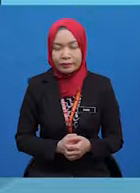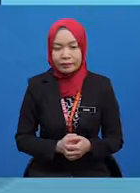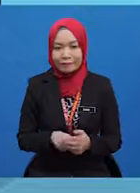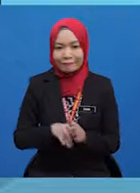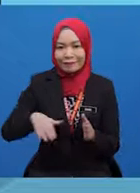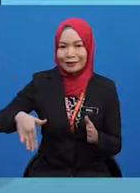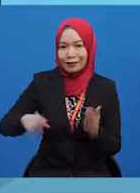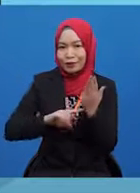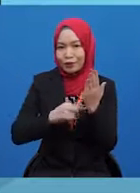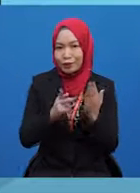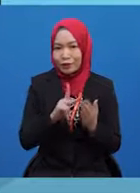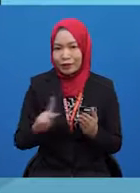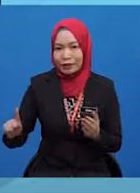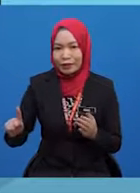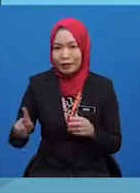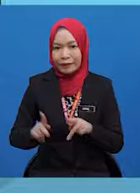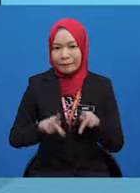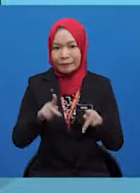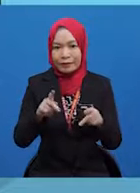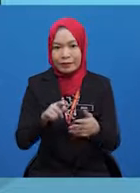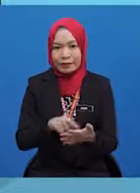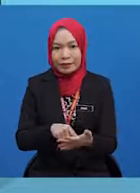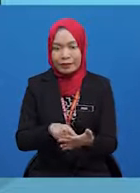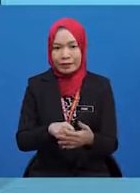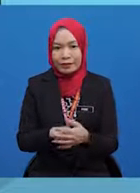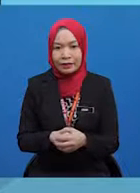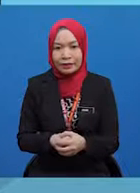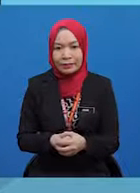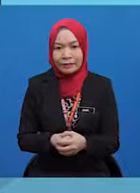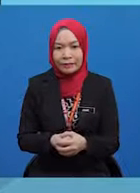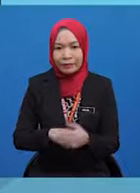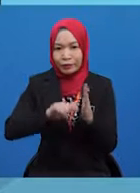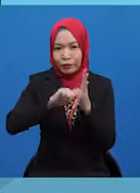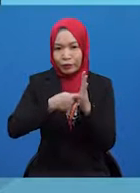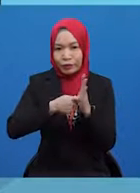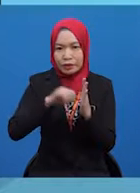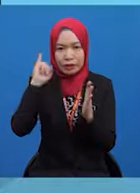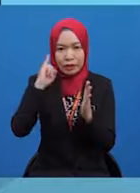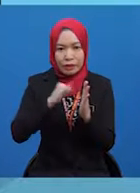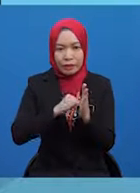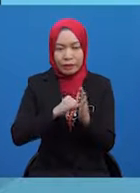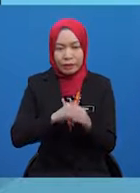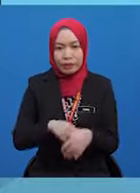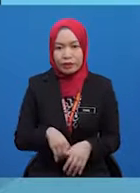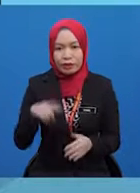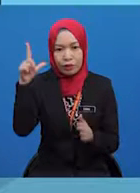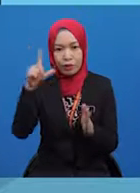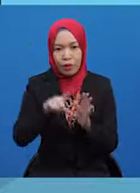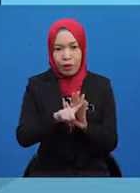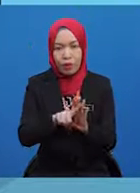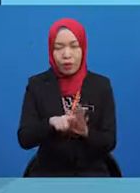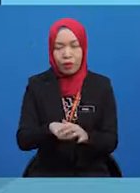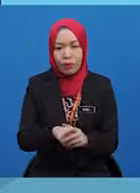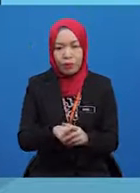Sebelum memulakan proses menekap logo dalam Adobe Illustrator, kuncikan image logo yang diimbas terlebih dahulu